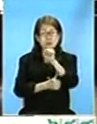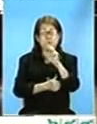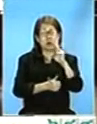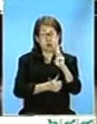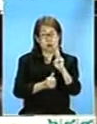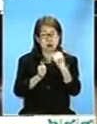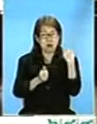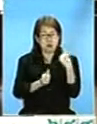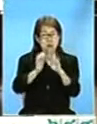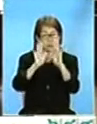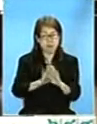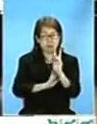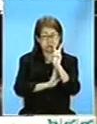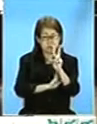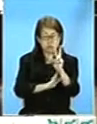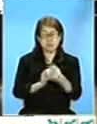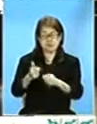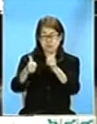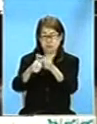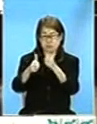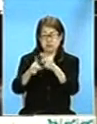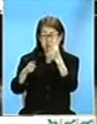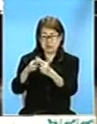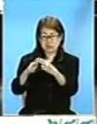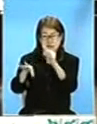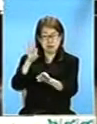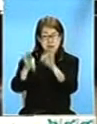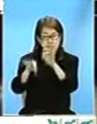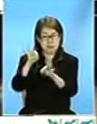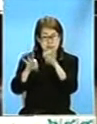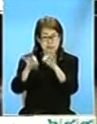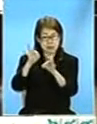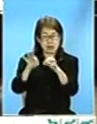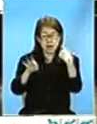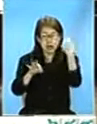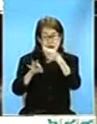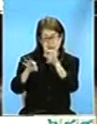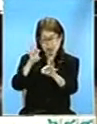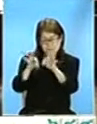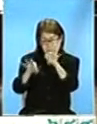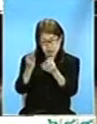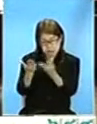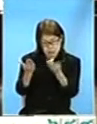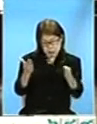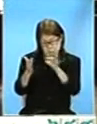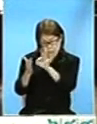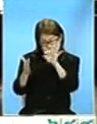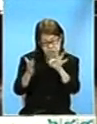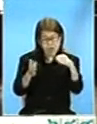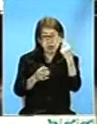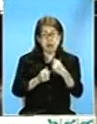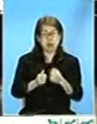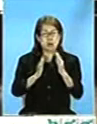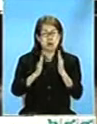การสรรหาโดย7ตัวแทนของ7องค์กรนะครับ